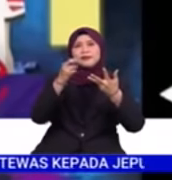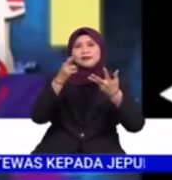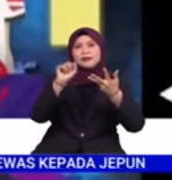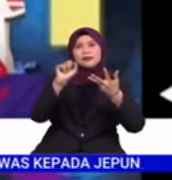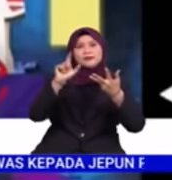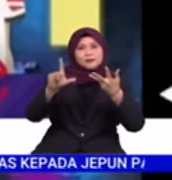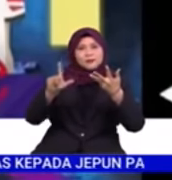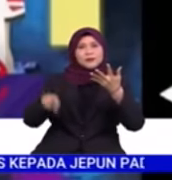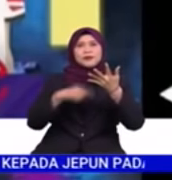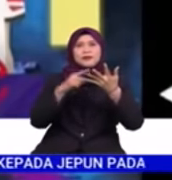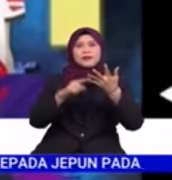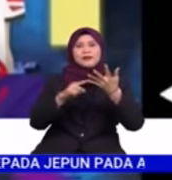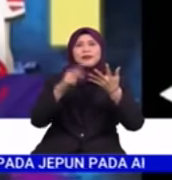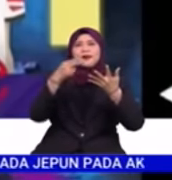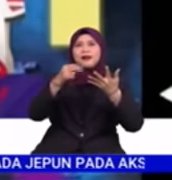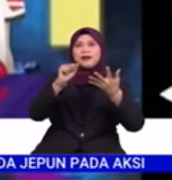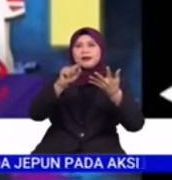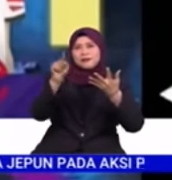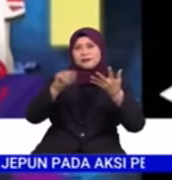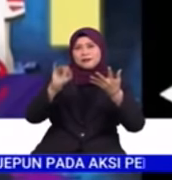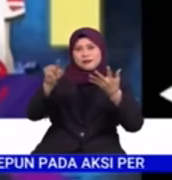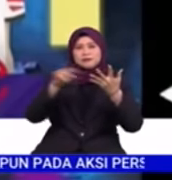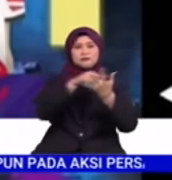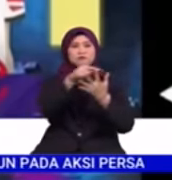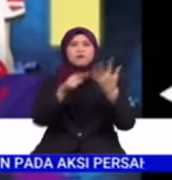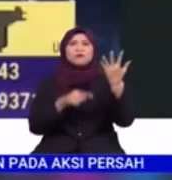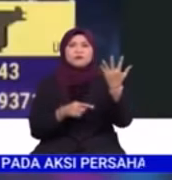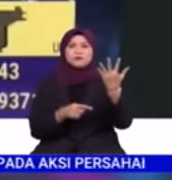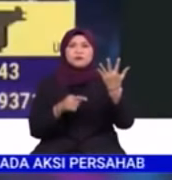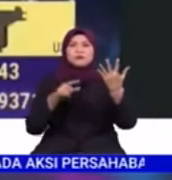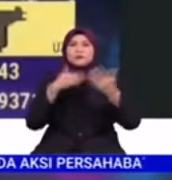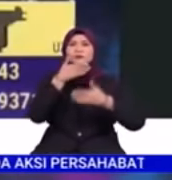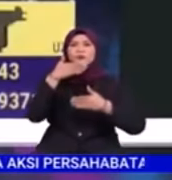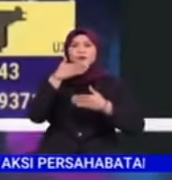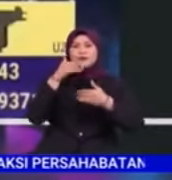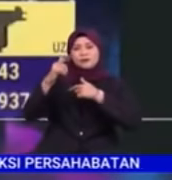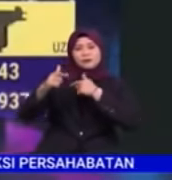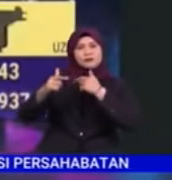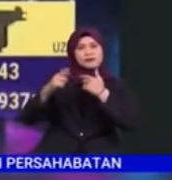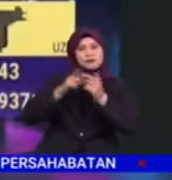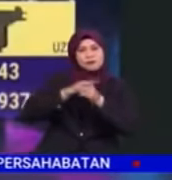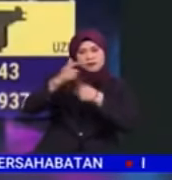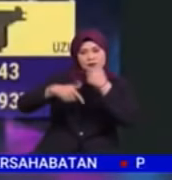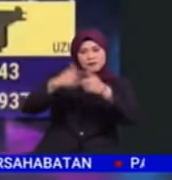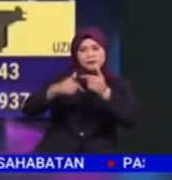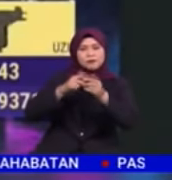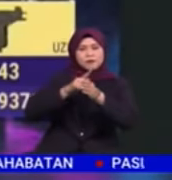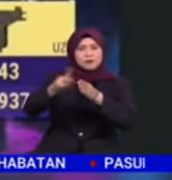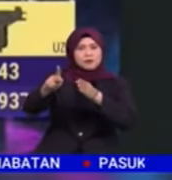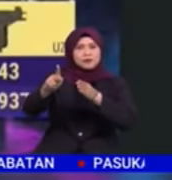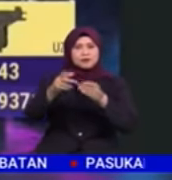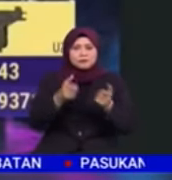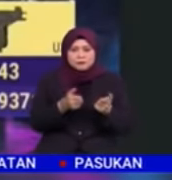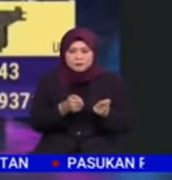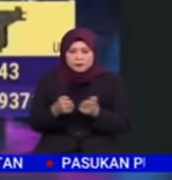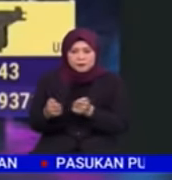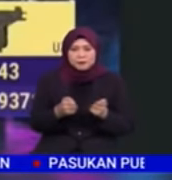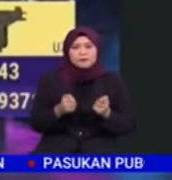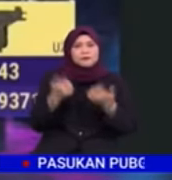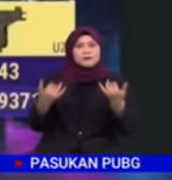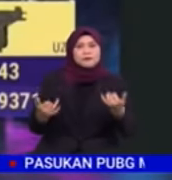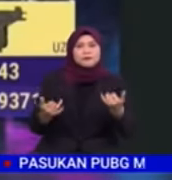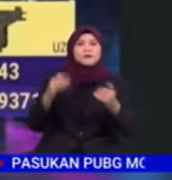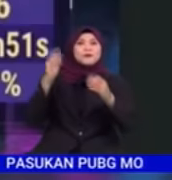Daulay Jaelani dan momen Haji Hanafi mancing Liga profesional pubg-mobile-lite dan Singapura musim